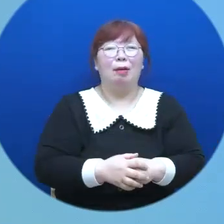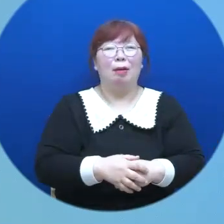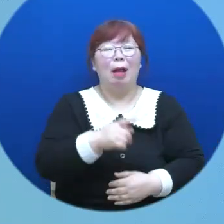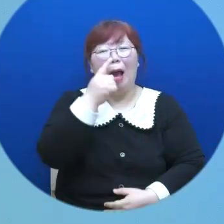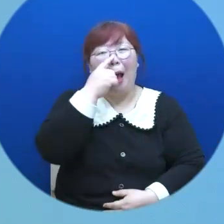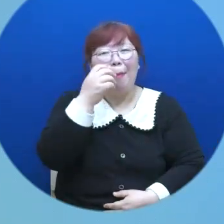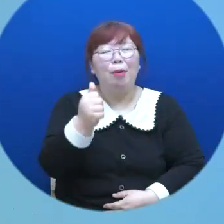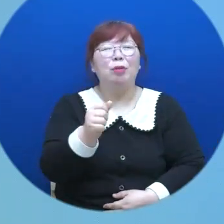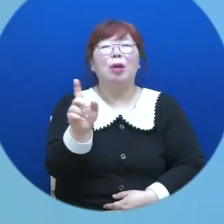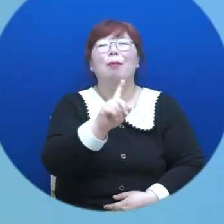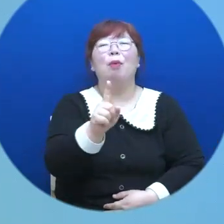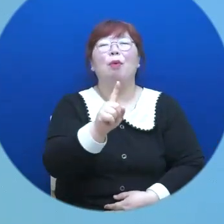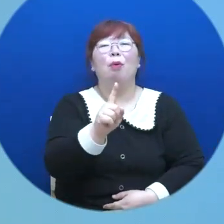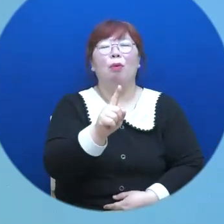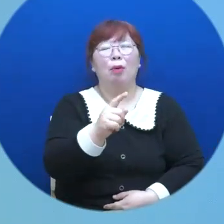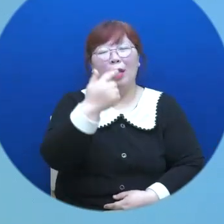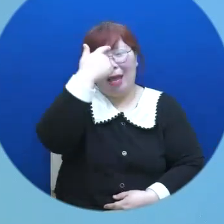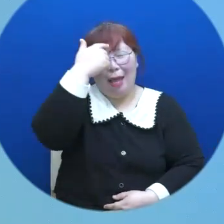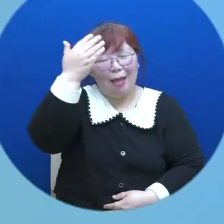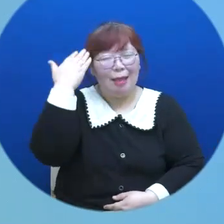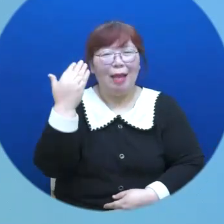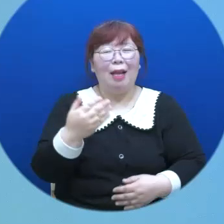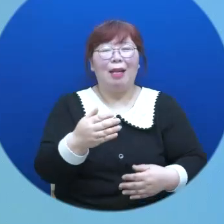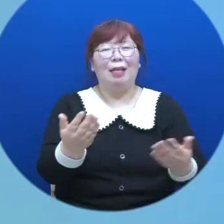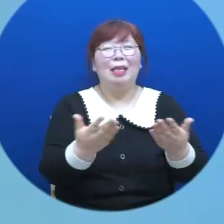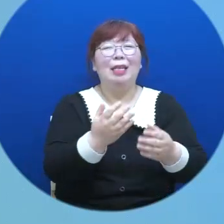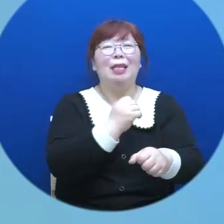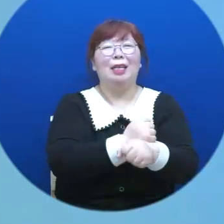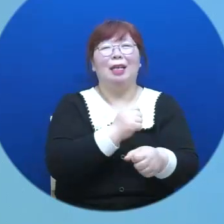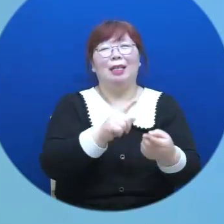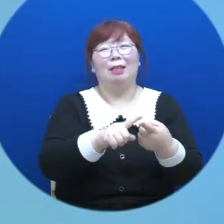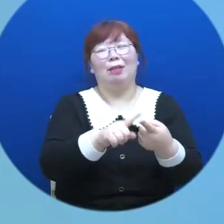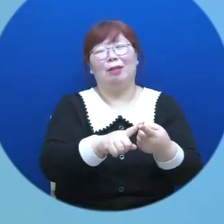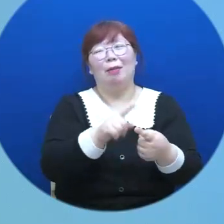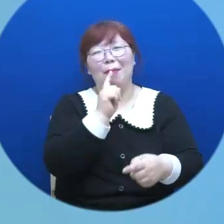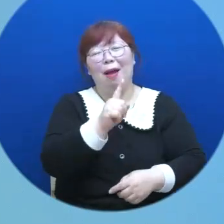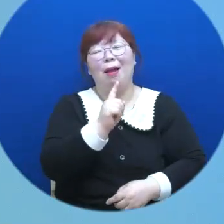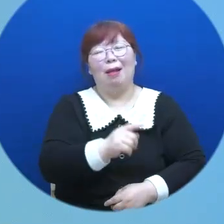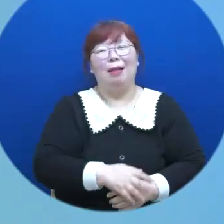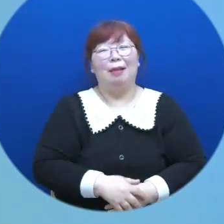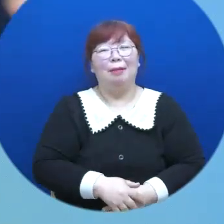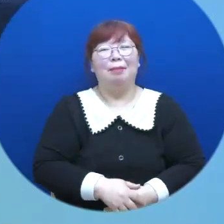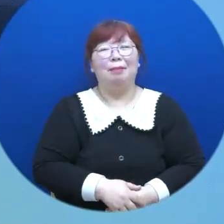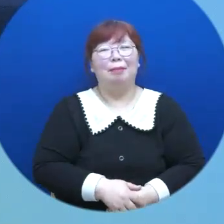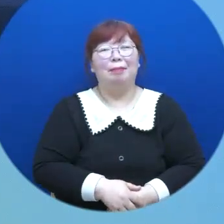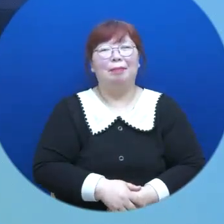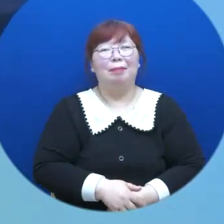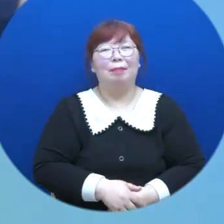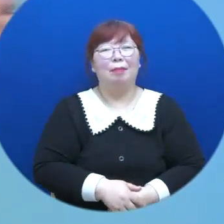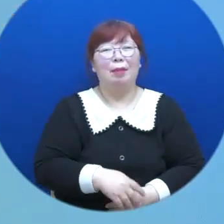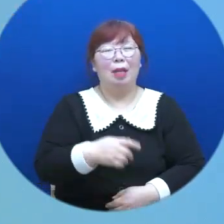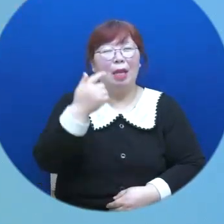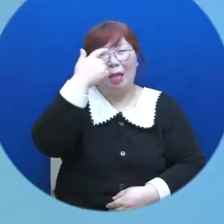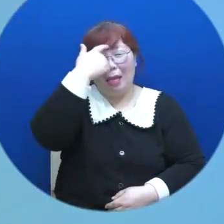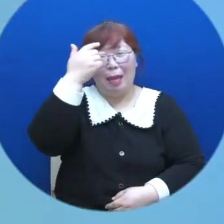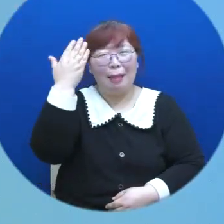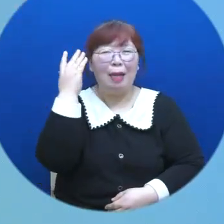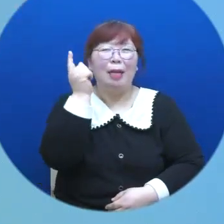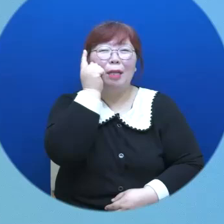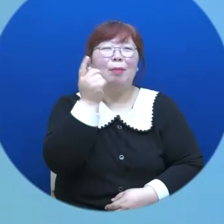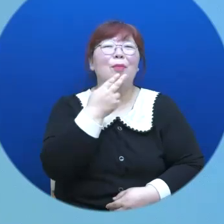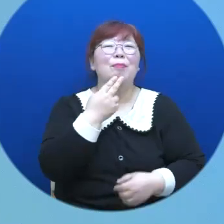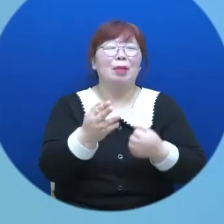무슨 얘기? 옛날 얘기. 예? 옛날 얘기 하는 거죠. 어떤 얘기? 얘야,